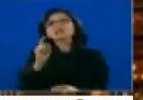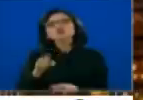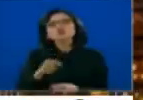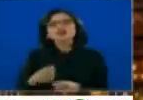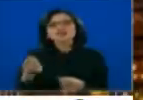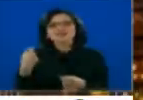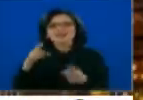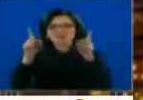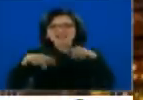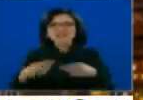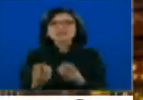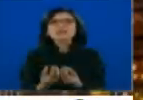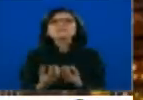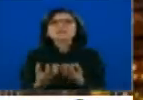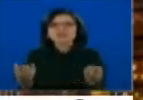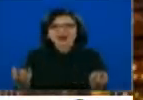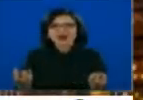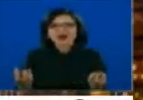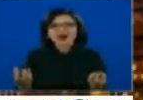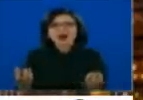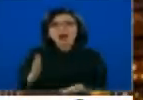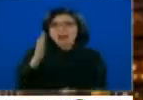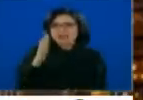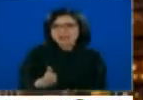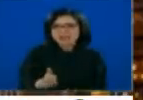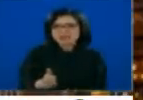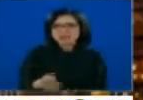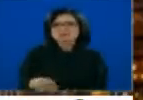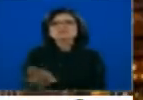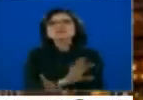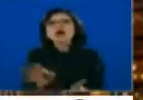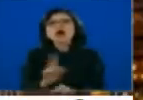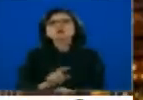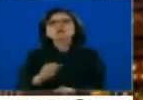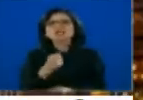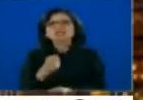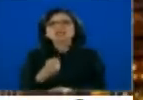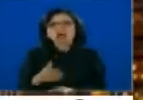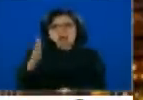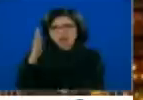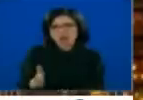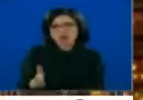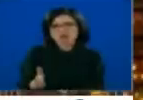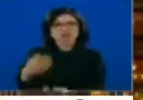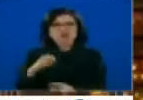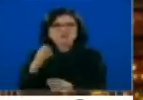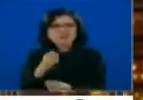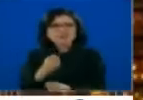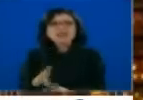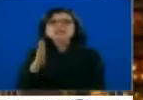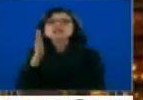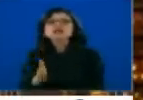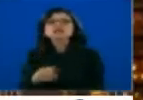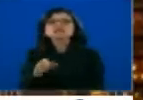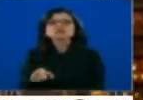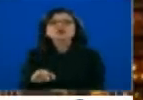pembeda bagi saya tegas tidak harus kasar tegas tidak harus beringas tetapi tegas itu adalah